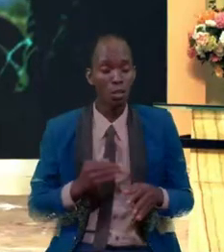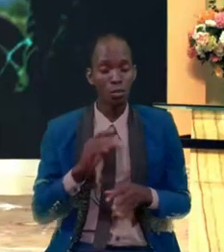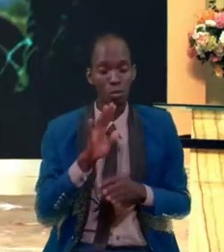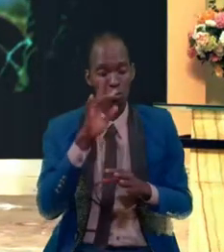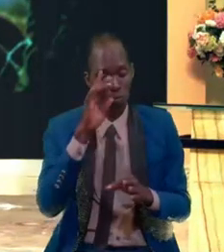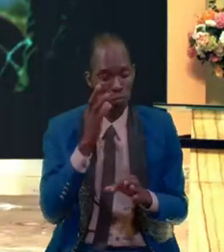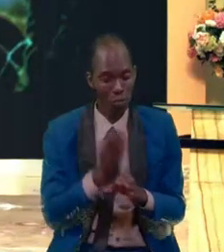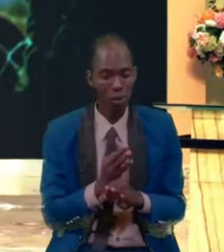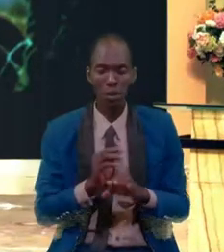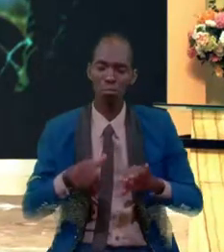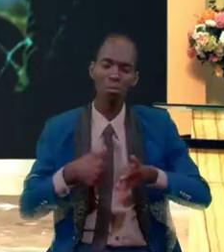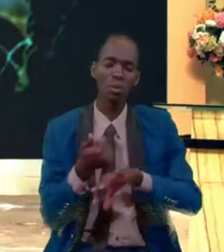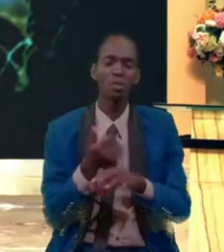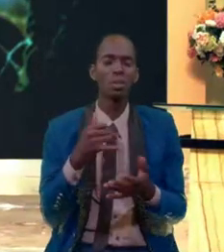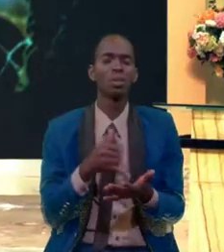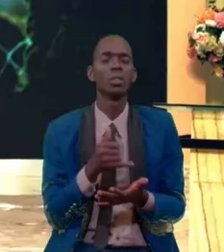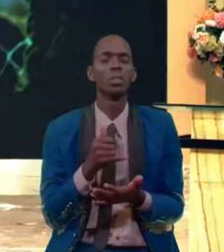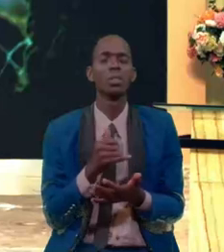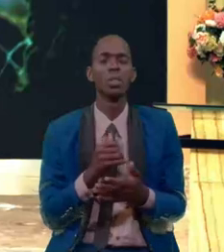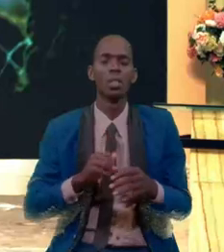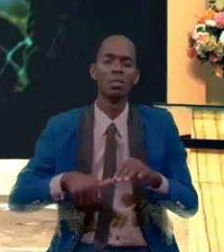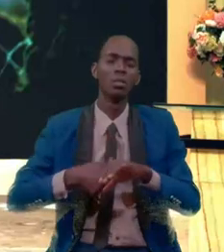Et la foi confirme cela.